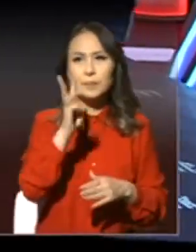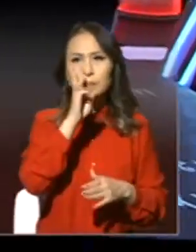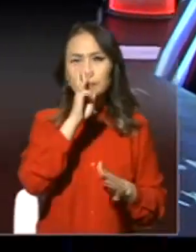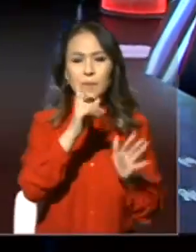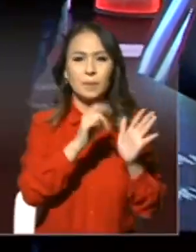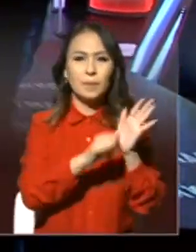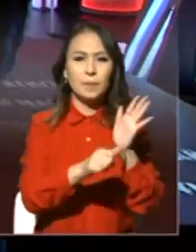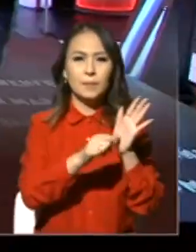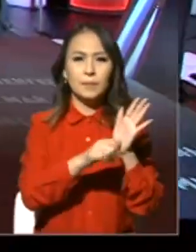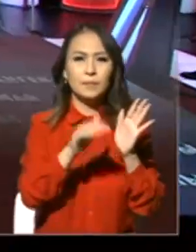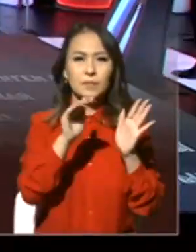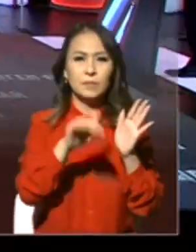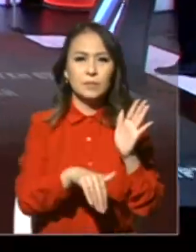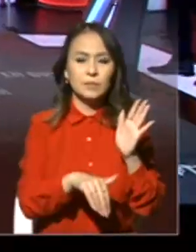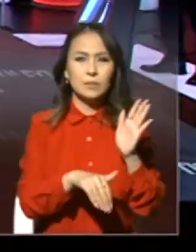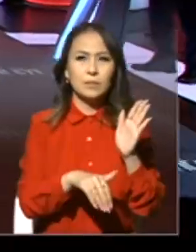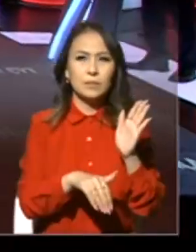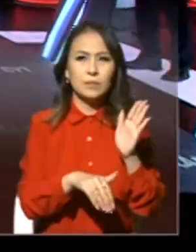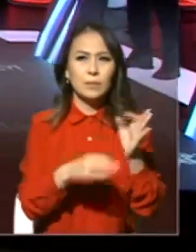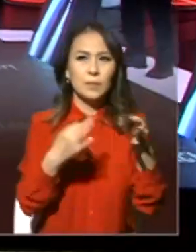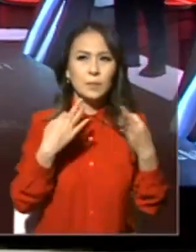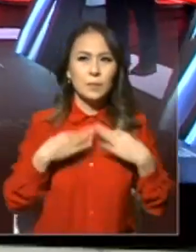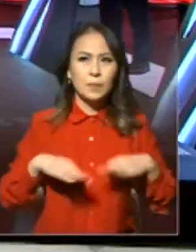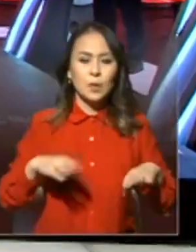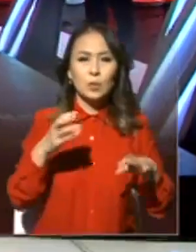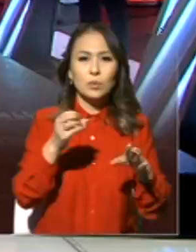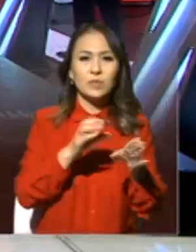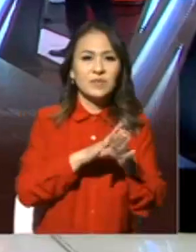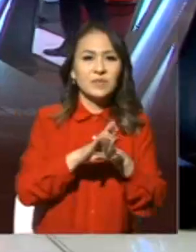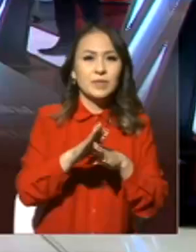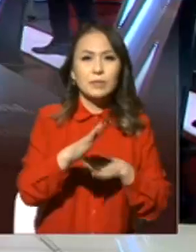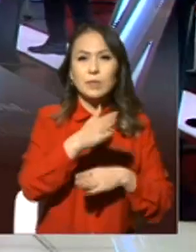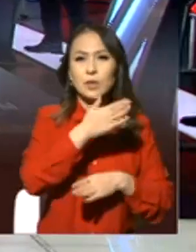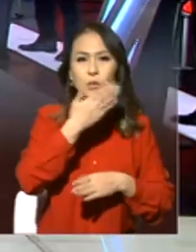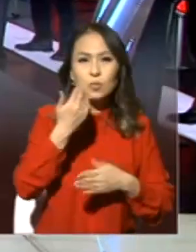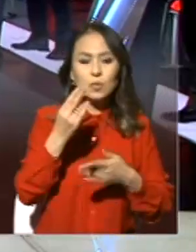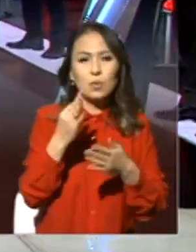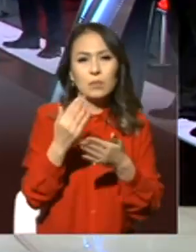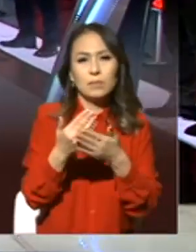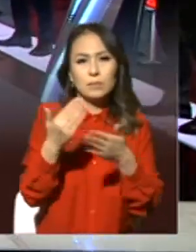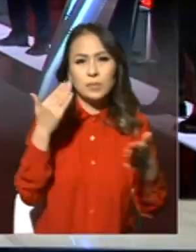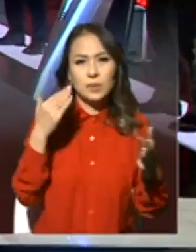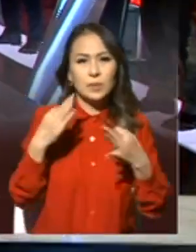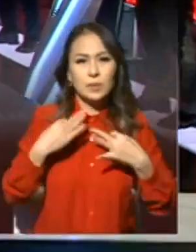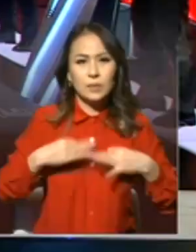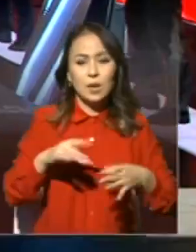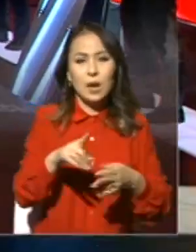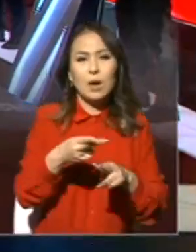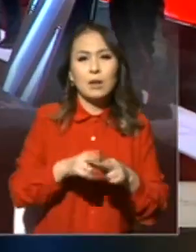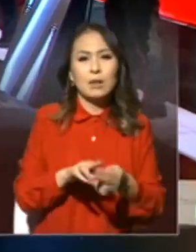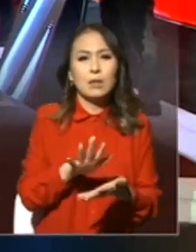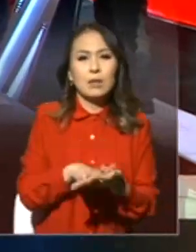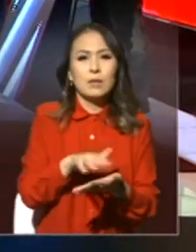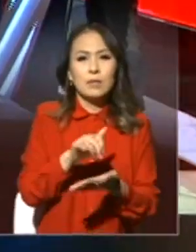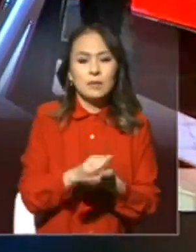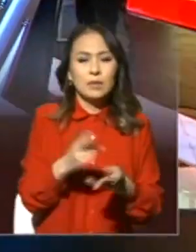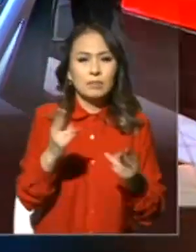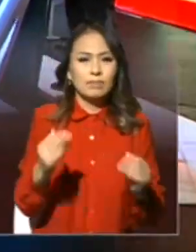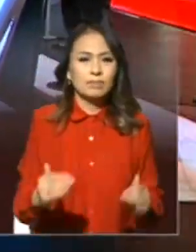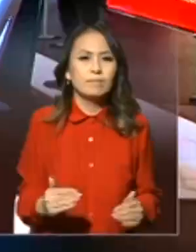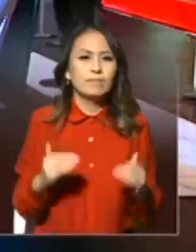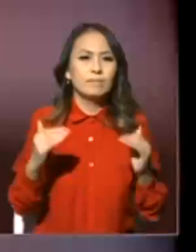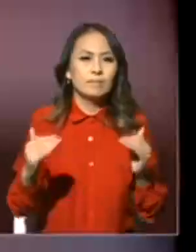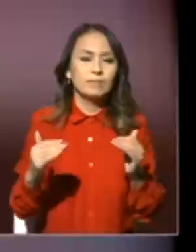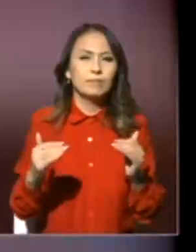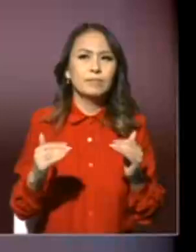теңге болады деп алдын ала айтып қояды. Әлі орындалған жоқ, бір айтып қояды. Ал ол инфляциялық күтімді тудырады. Тұрғындардың арасында инфляциялық